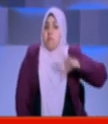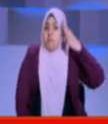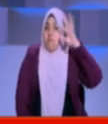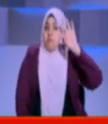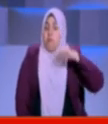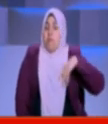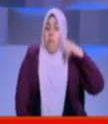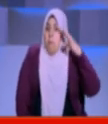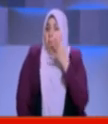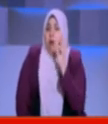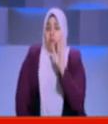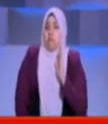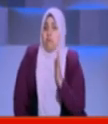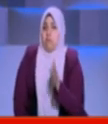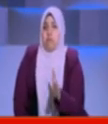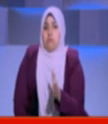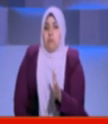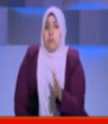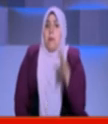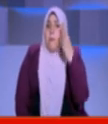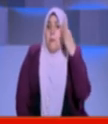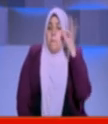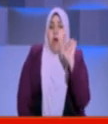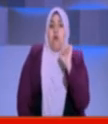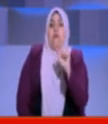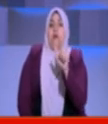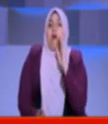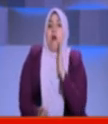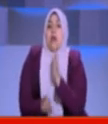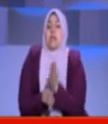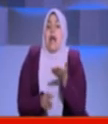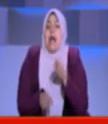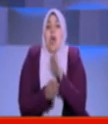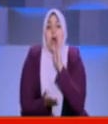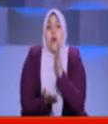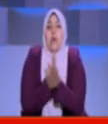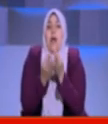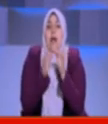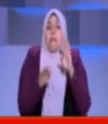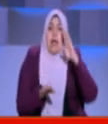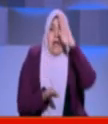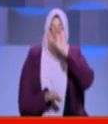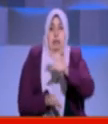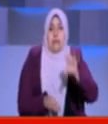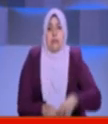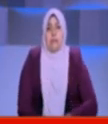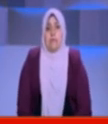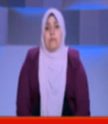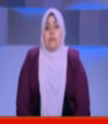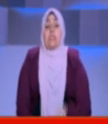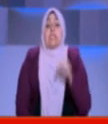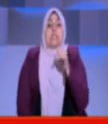الاعتدال، معروف عنه الحرص على الحقوق العامة للعراقيين. هذه